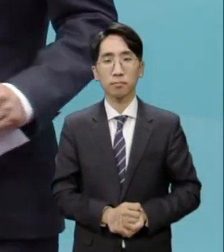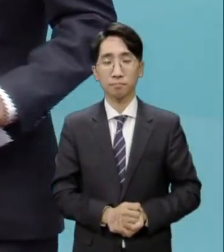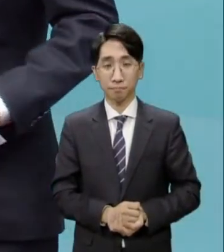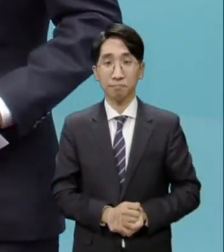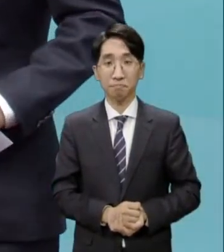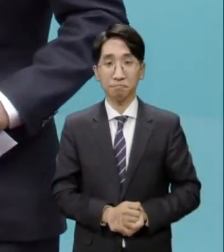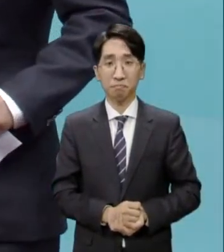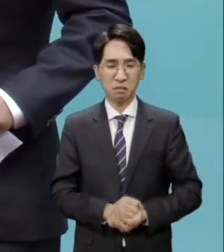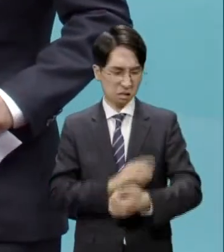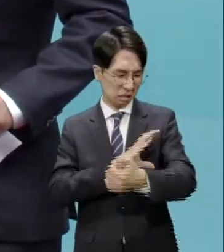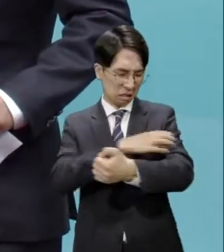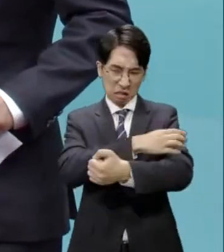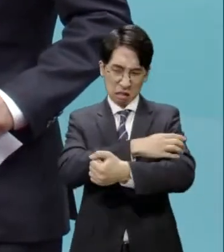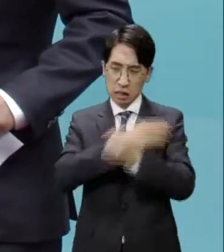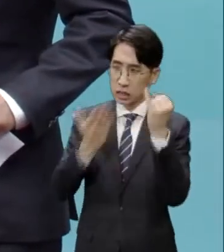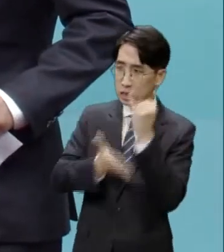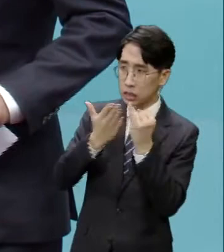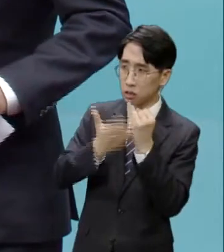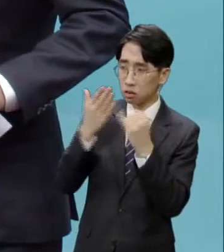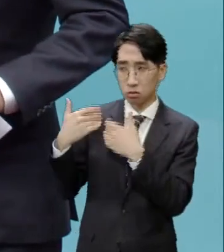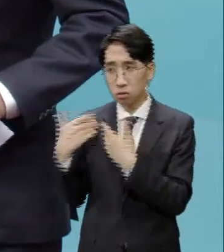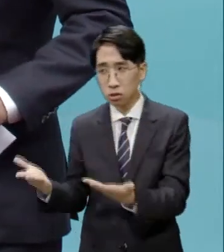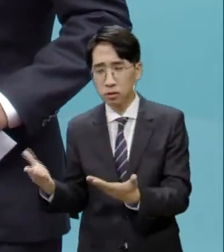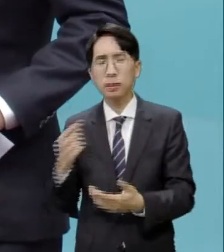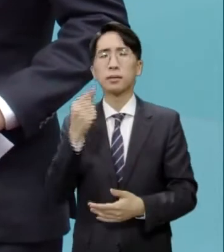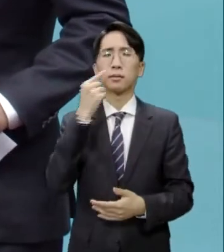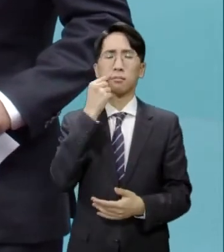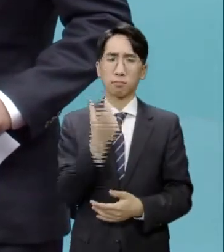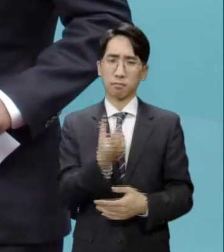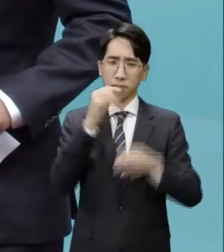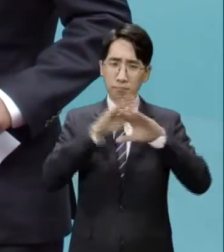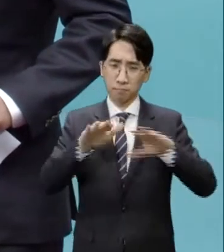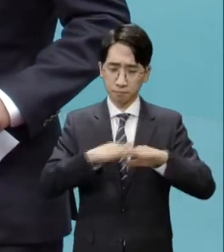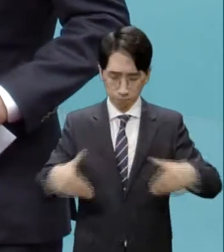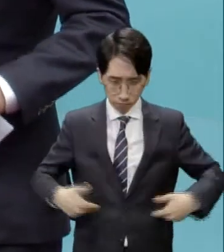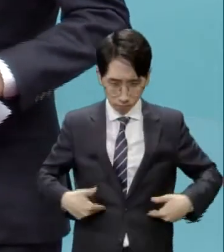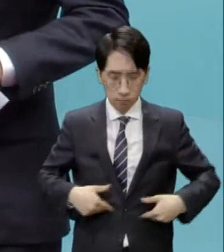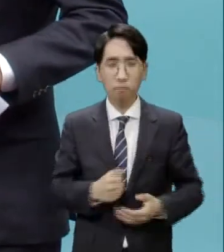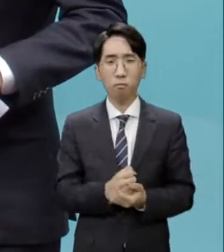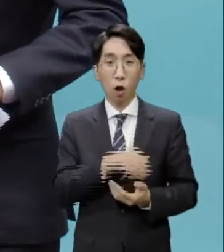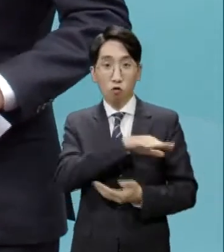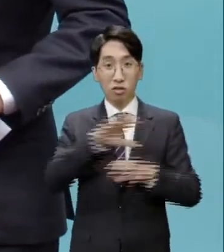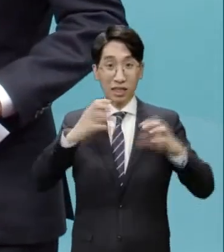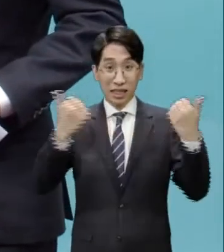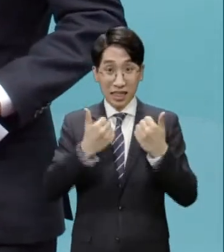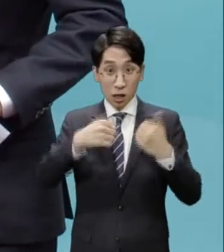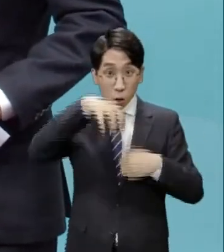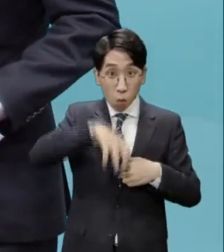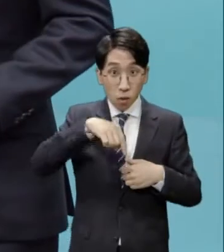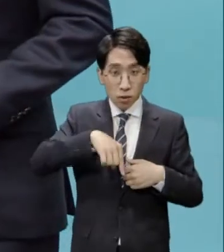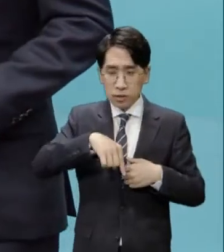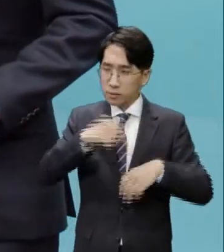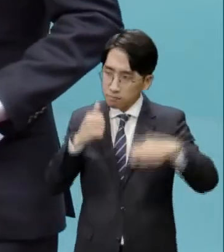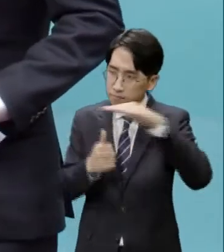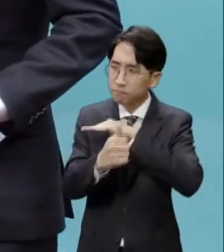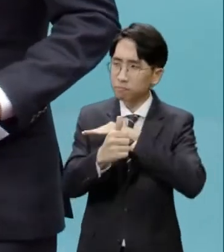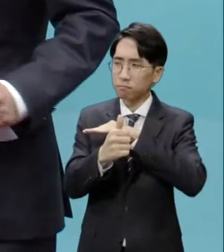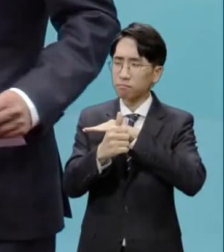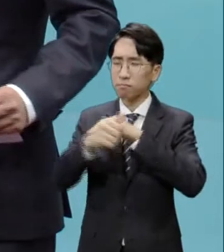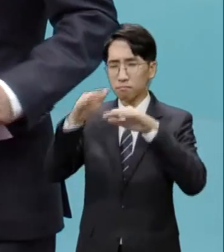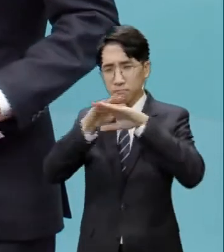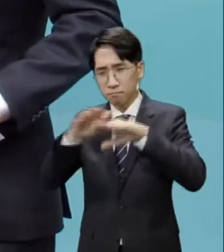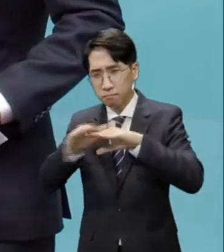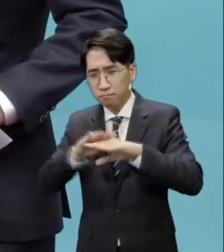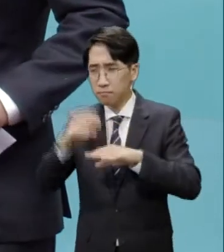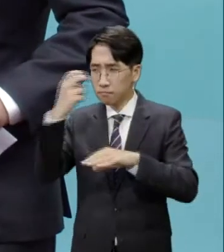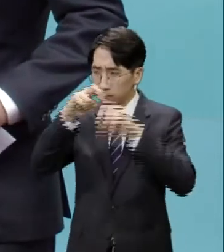4 권력형 성범죄를 더 이상 용납해서는 안 되고 국회 차원에서 진상을 규명 하자 이게 이유 였네요 그런데 주원의